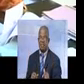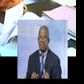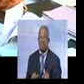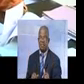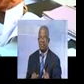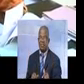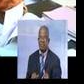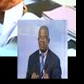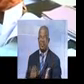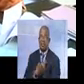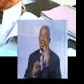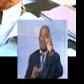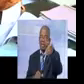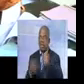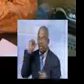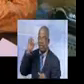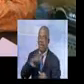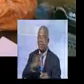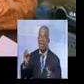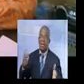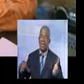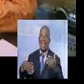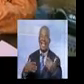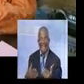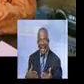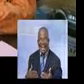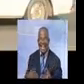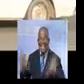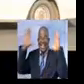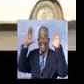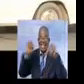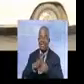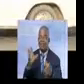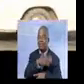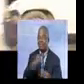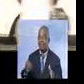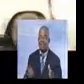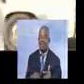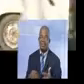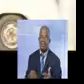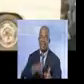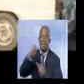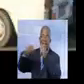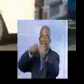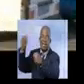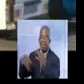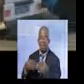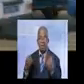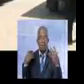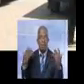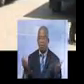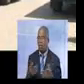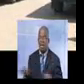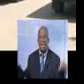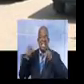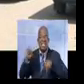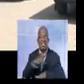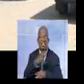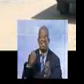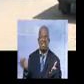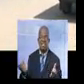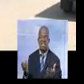Aïssatou Cissé est présidente directrice générale d'une société de transport. La plupart de ses marchés, elle les obtient sur les